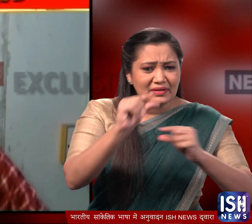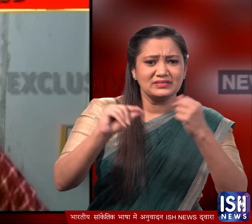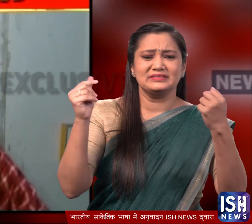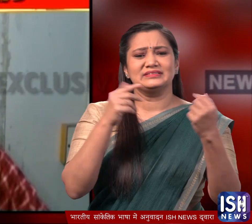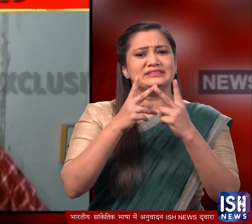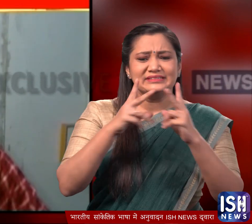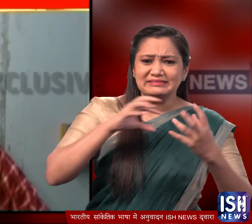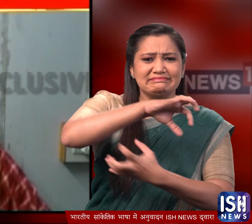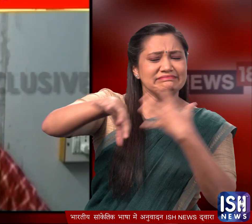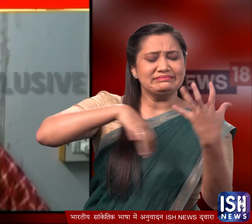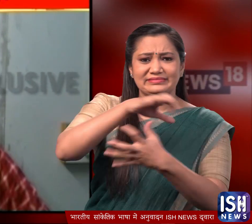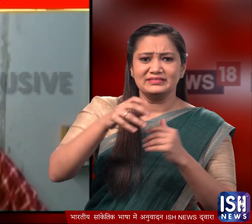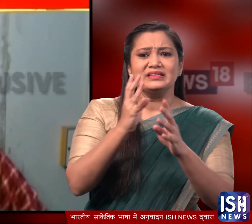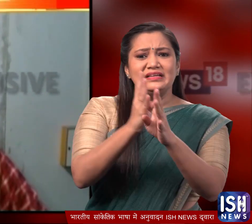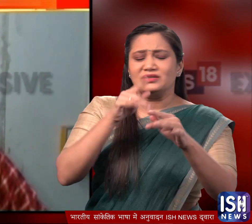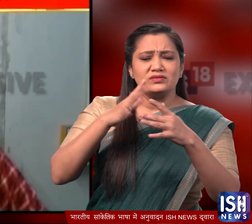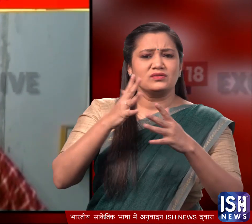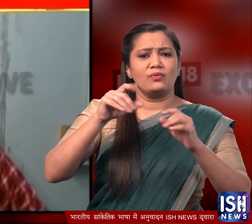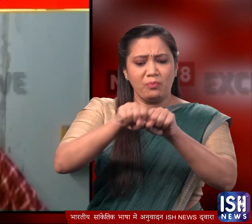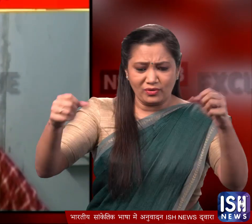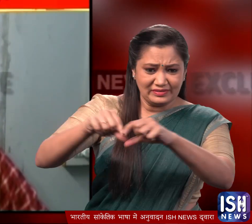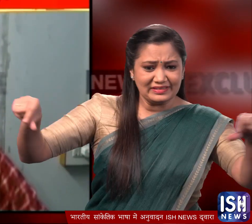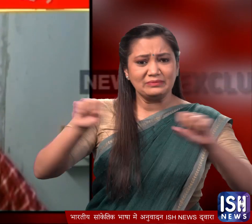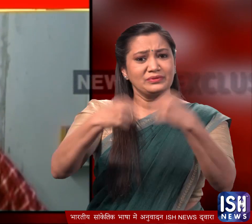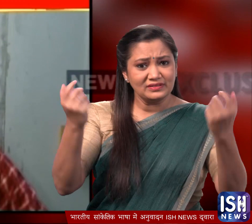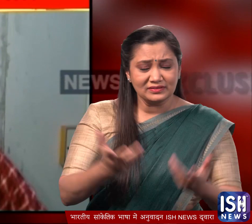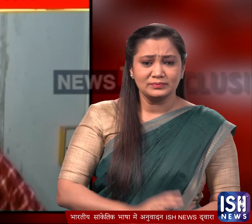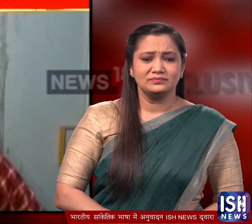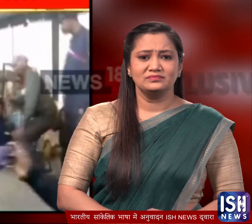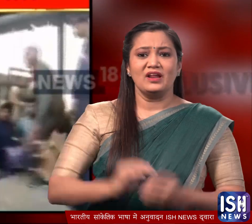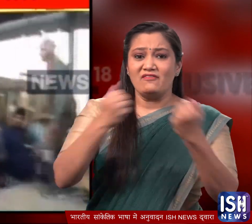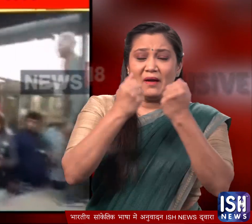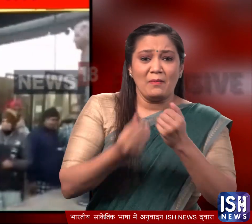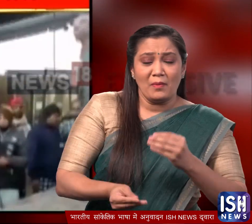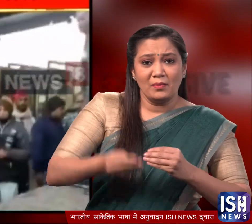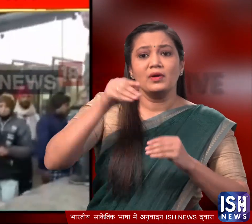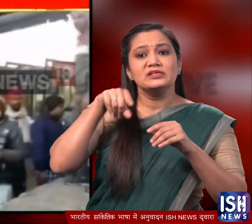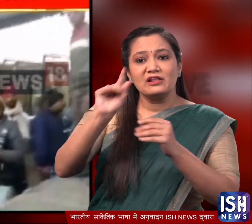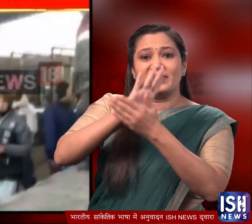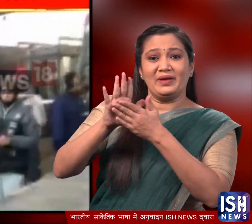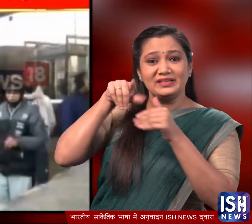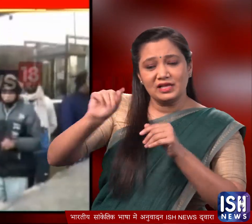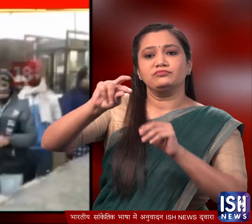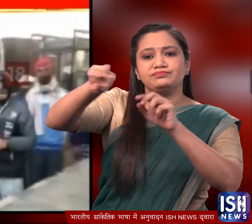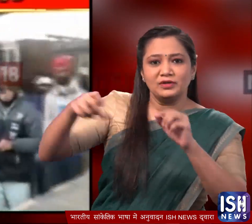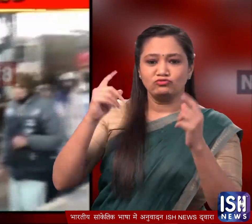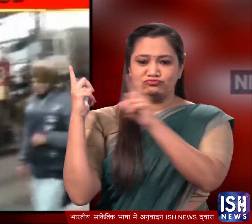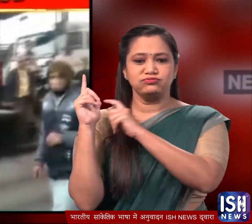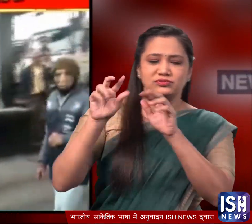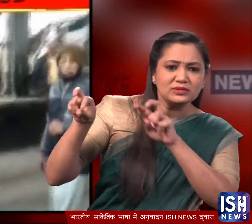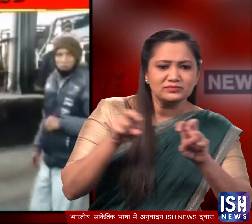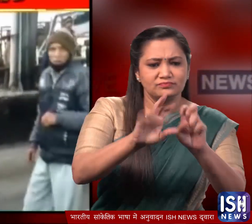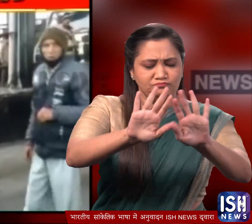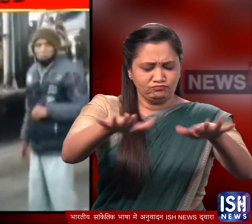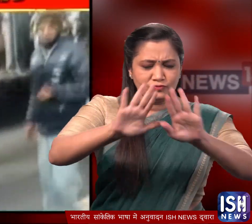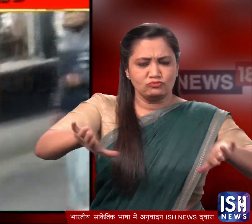गाली गलौज किया है और जो बूम बैरियर लाइनों में लगे थे उनको तोड़ ताड़ दिया है। बवाल बढ़ा तो हनुमान बेनीवाल भी अपने सुरक्षा कर्मियों